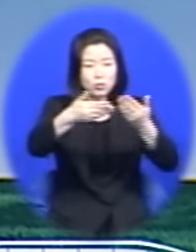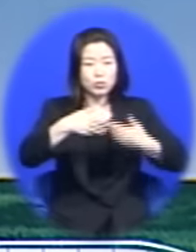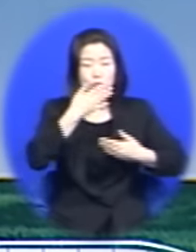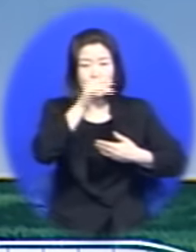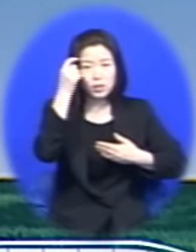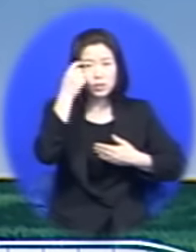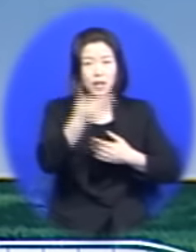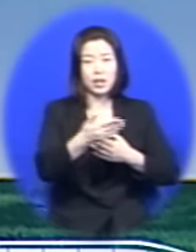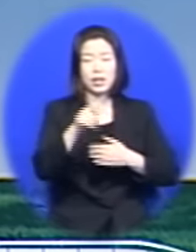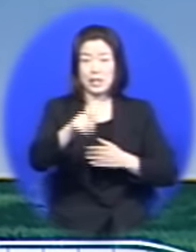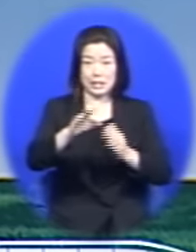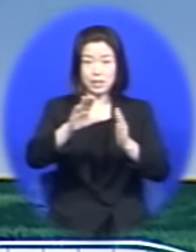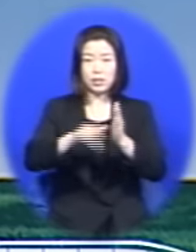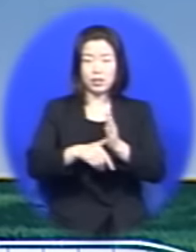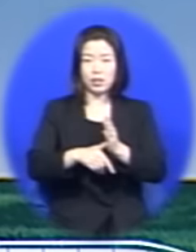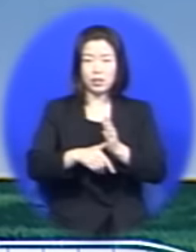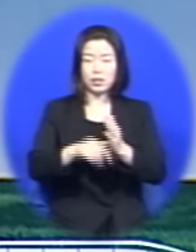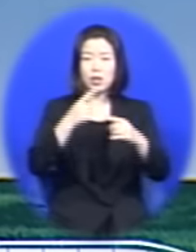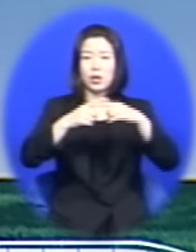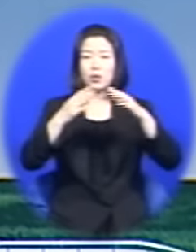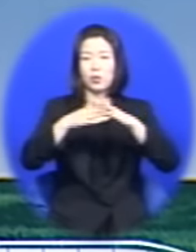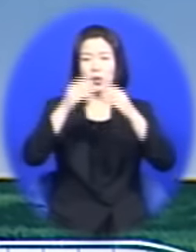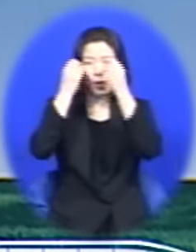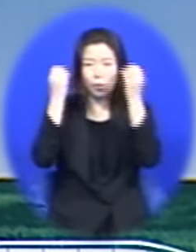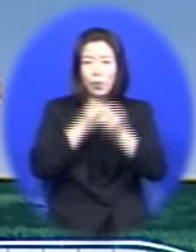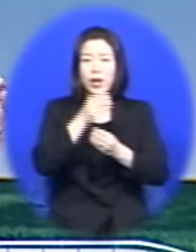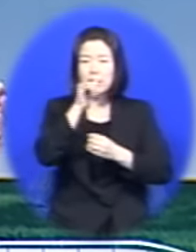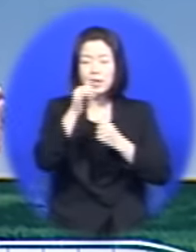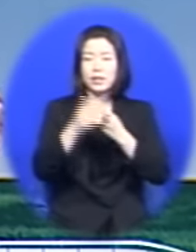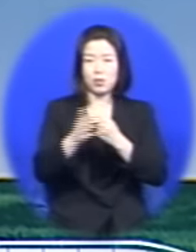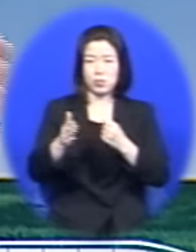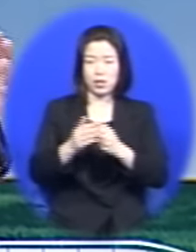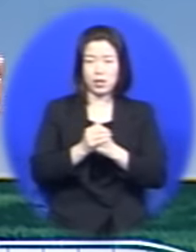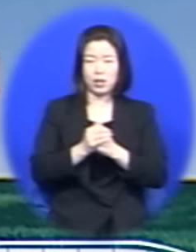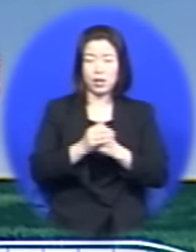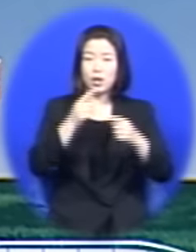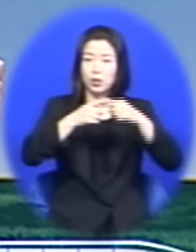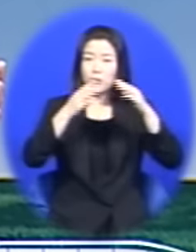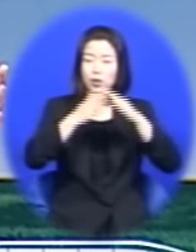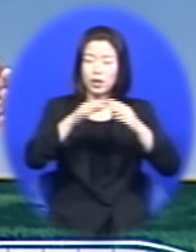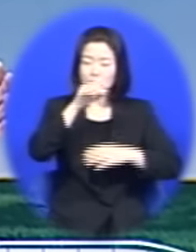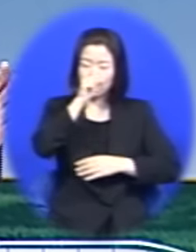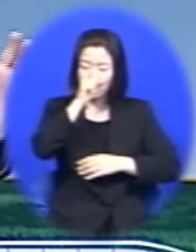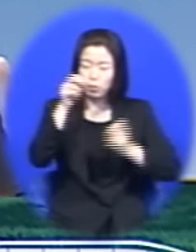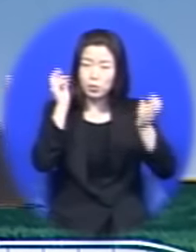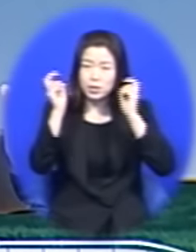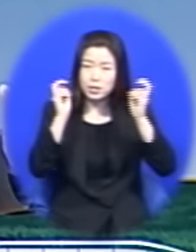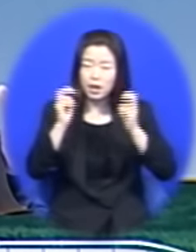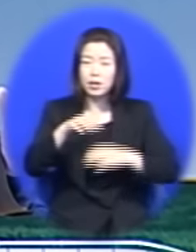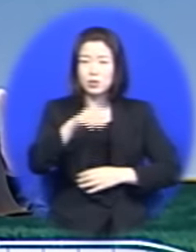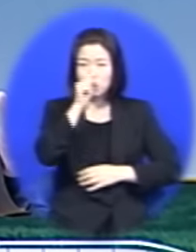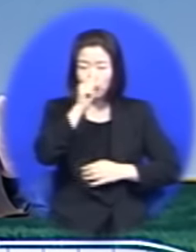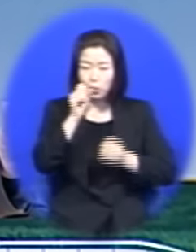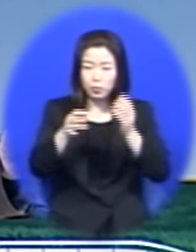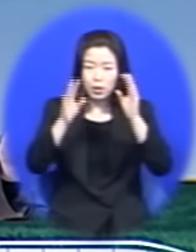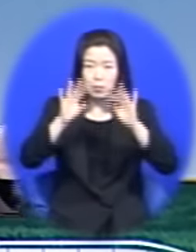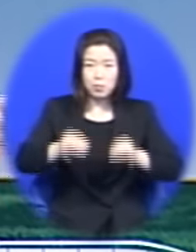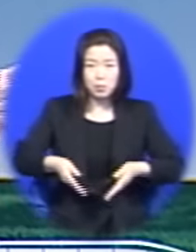그런 경우는요, 교회를 오해했기 때문이에요. 교회가 좋은 회사라면, 백화점이라면,